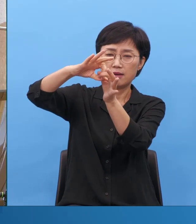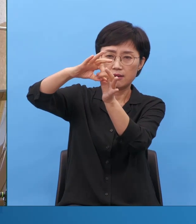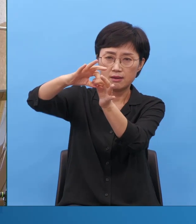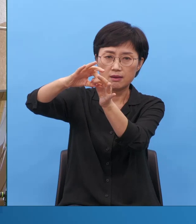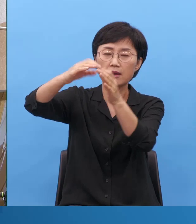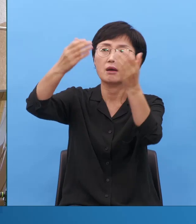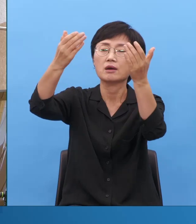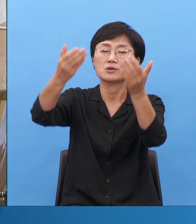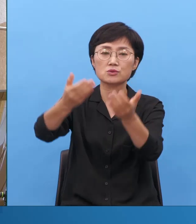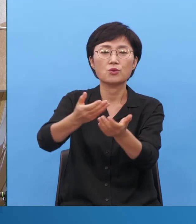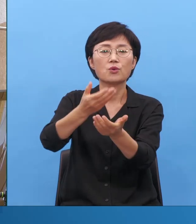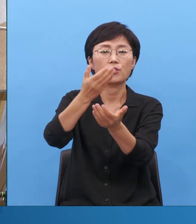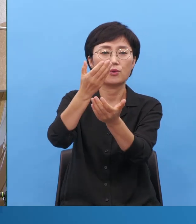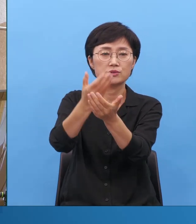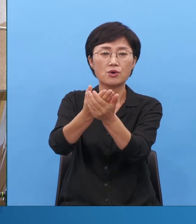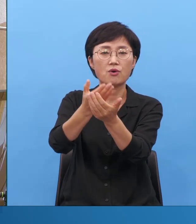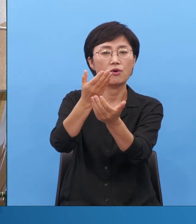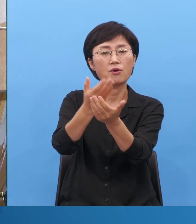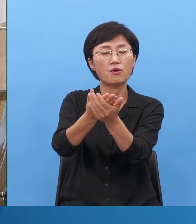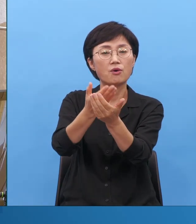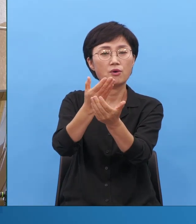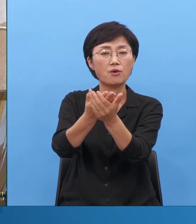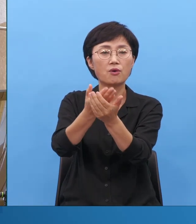나를 굳게